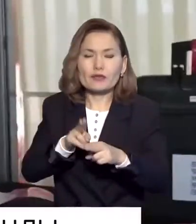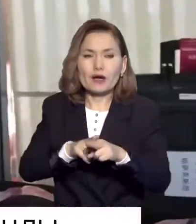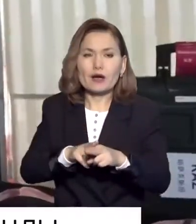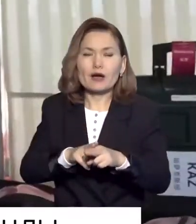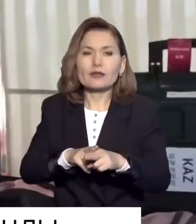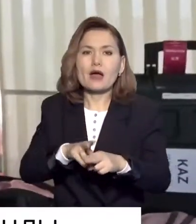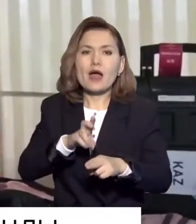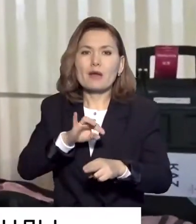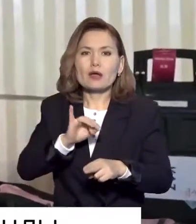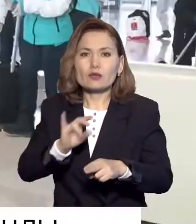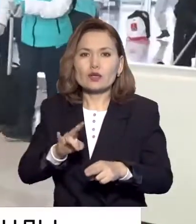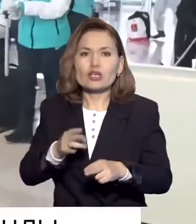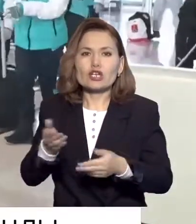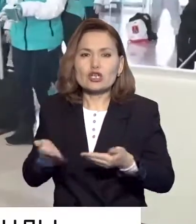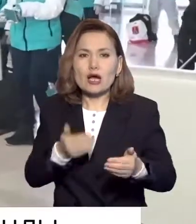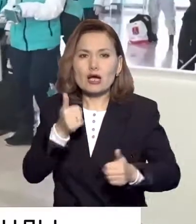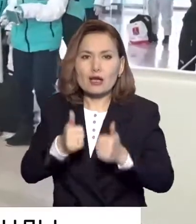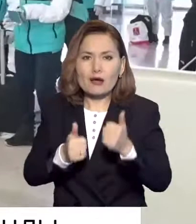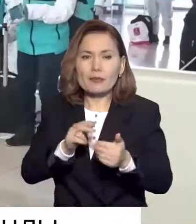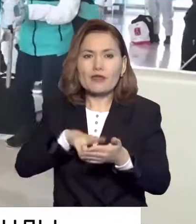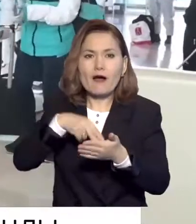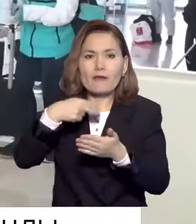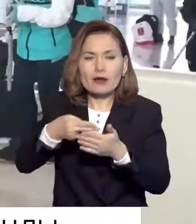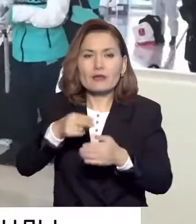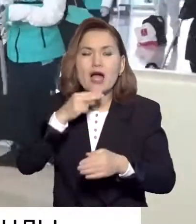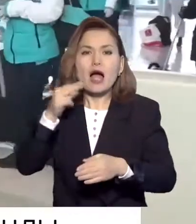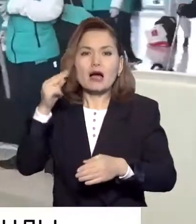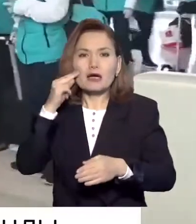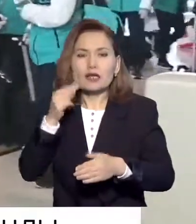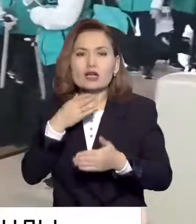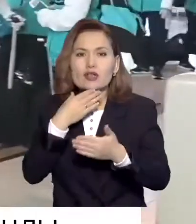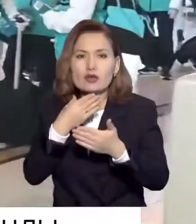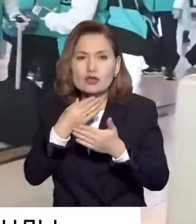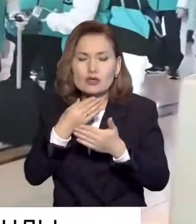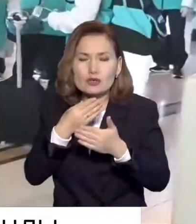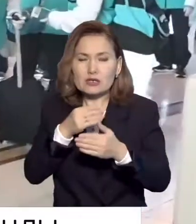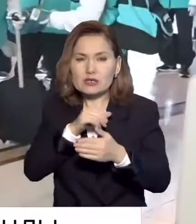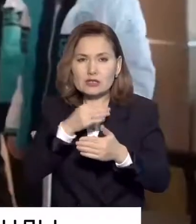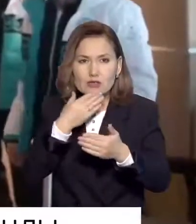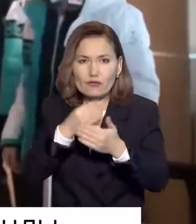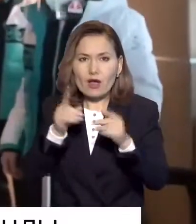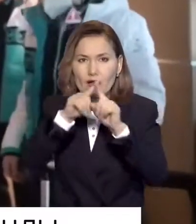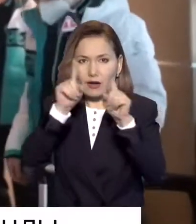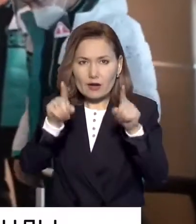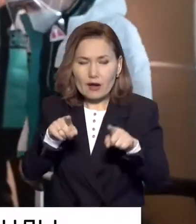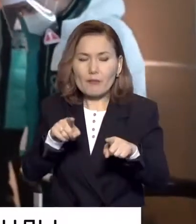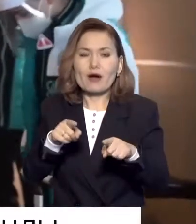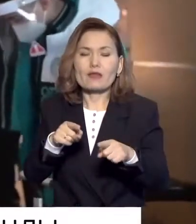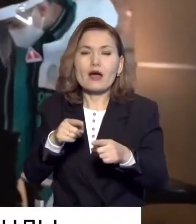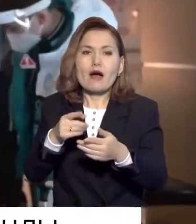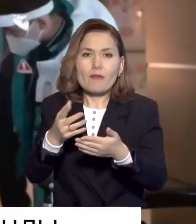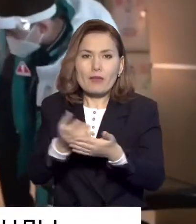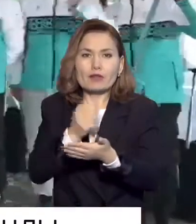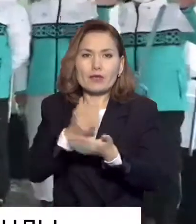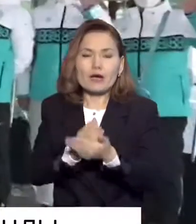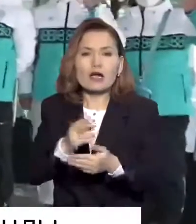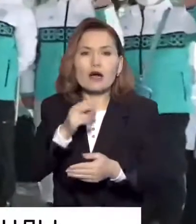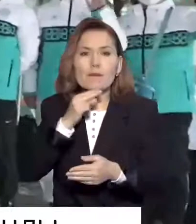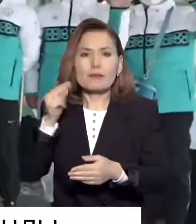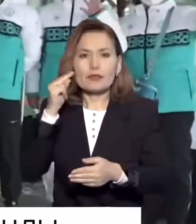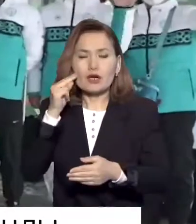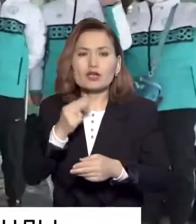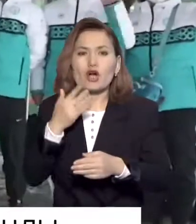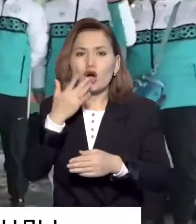биатлон, шаңғы жарысы және фристайл акробаттар Қытайға өз жолдарымен барады. Қысқа олимпиада 4-ші ақпанда Пекиннің ұлттық